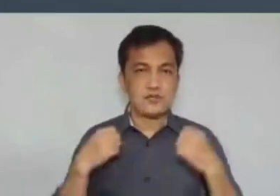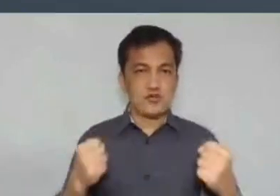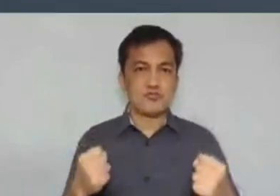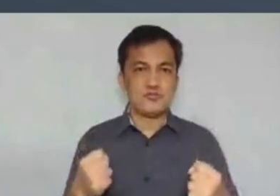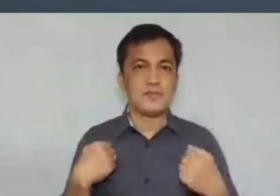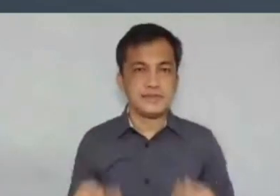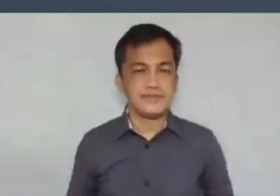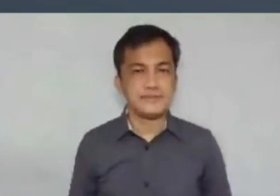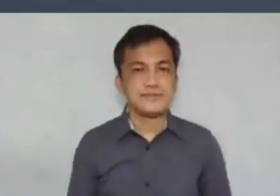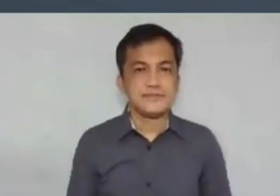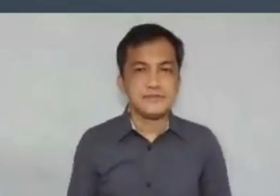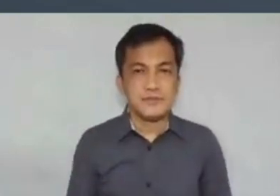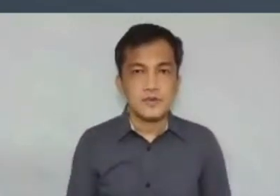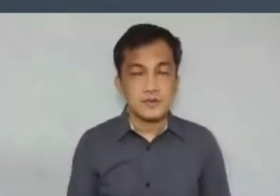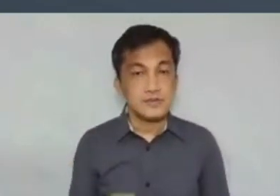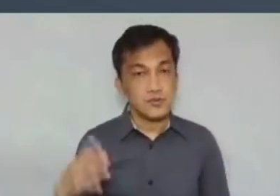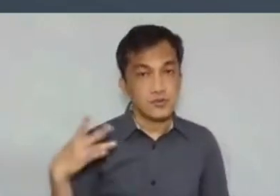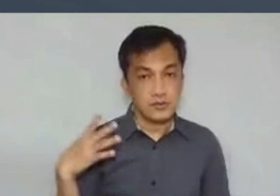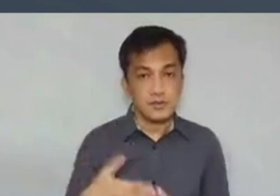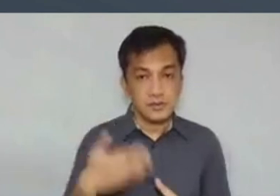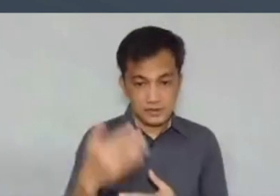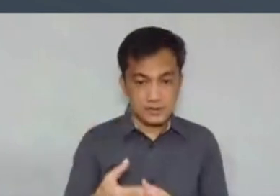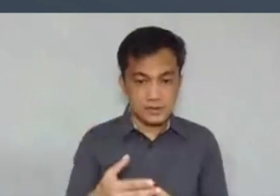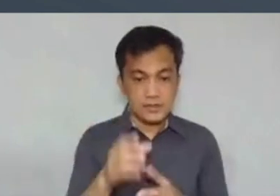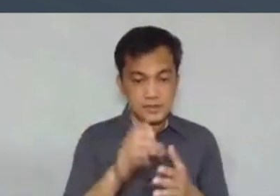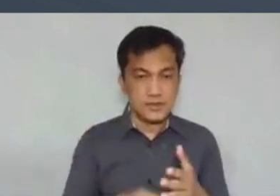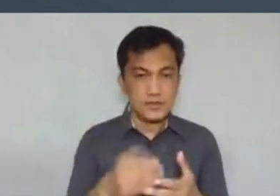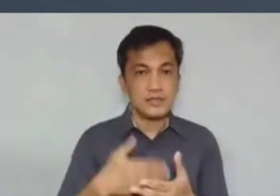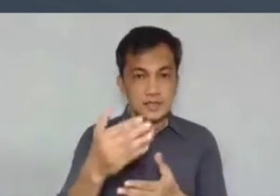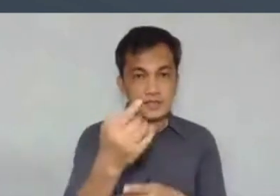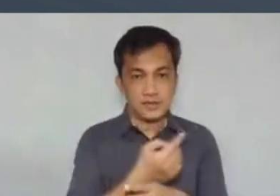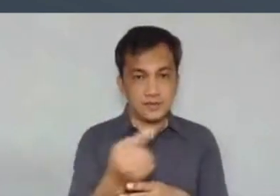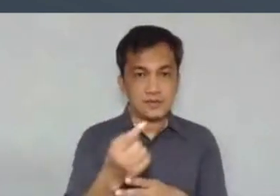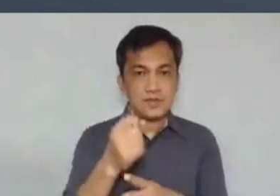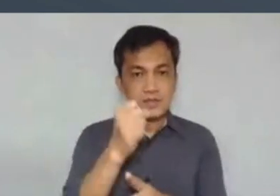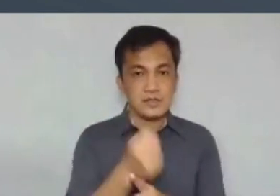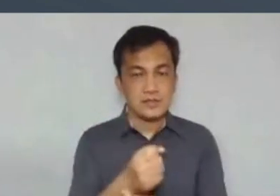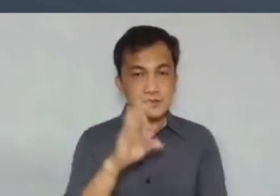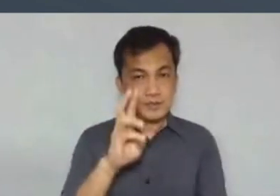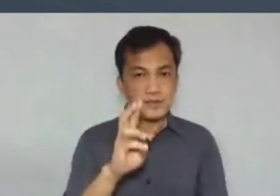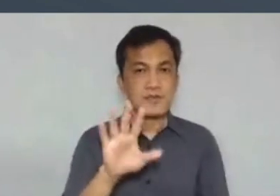Abangan ng susunod na kabanata sa darating na linggo, September 6, 5pm.